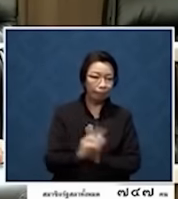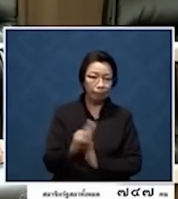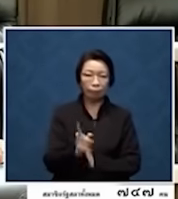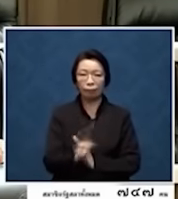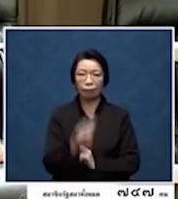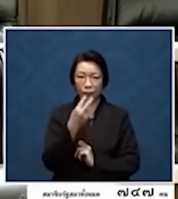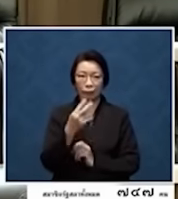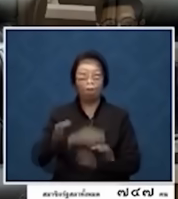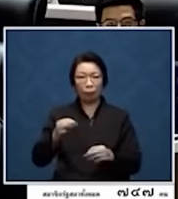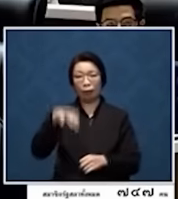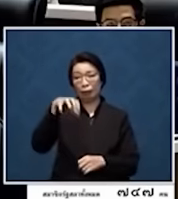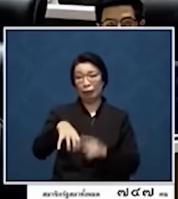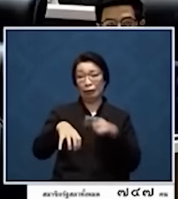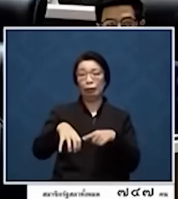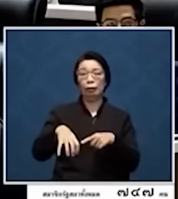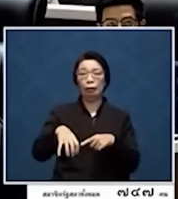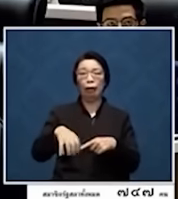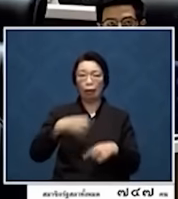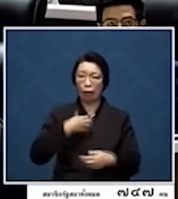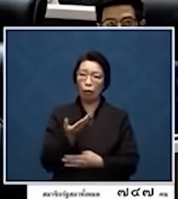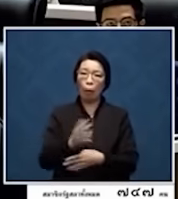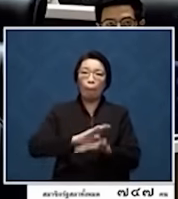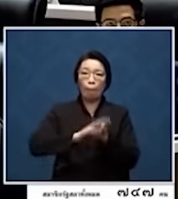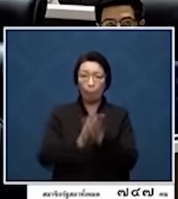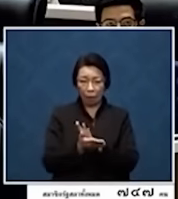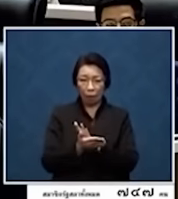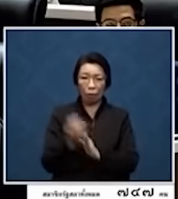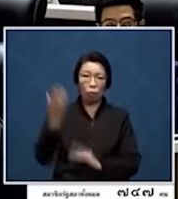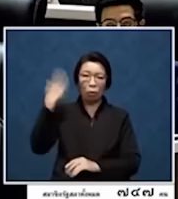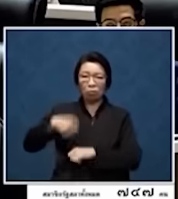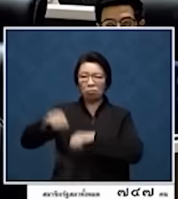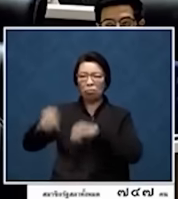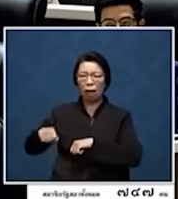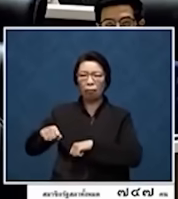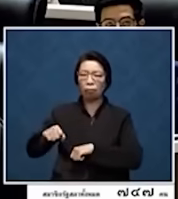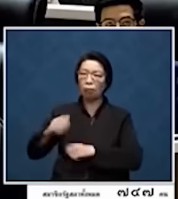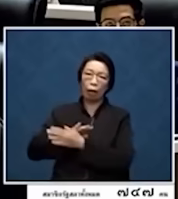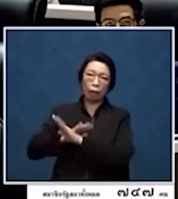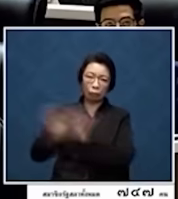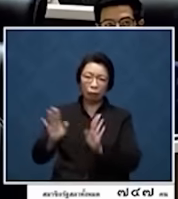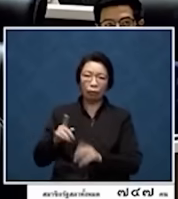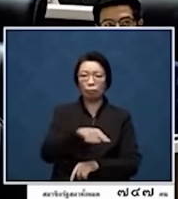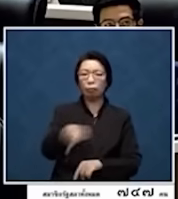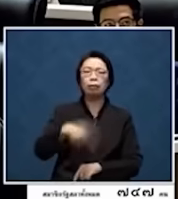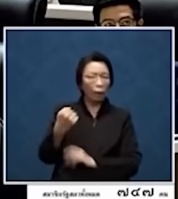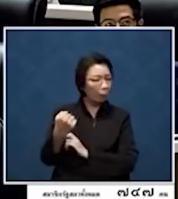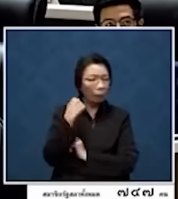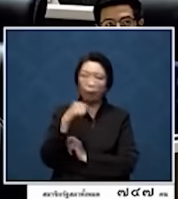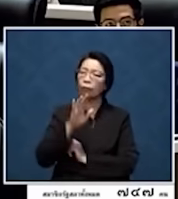ใช่747คนนะฮะกึ่งนึงก็ต้อง300กว่าขึ้นไปนะครับปรากฏว่